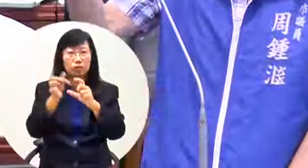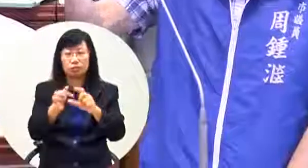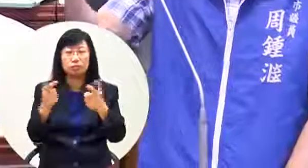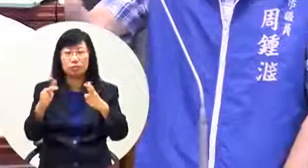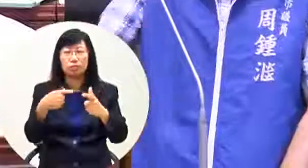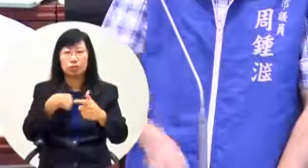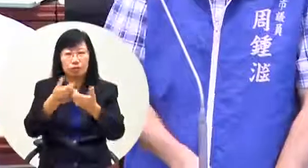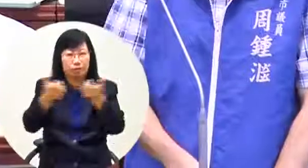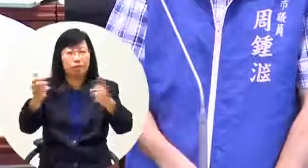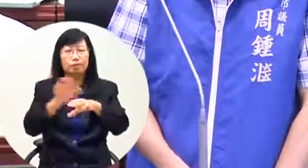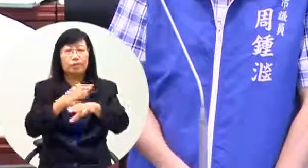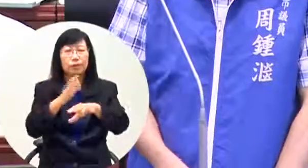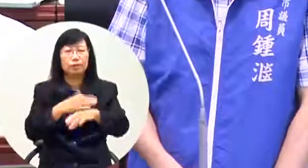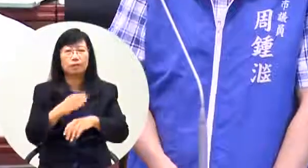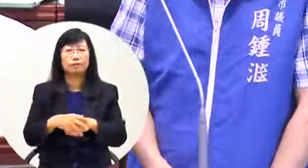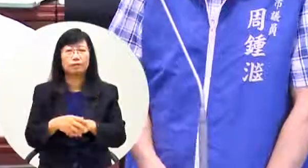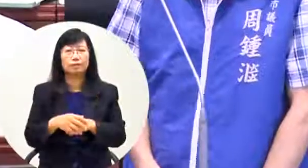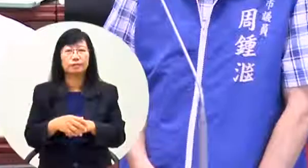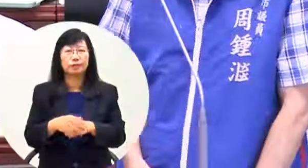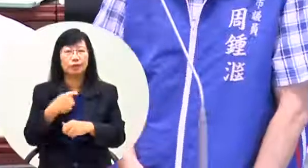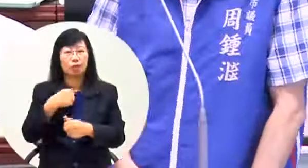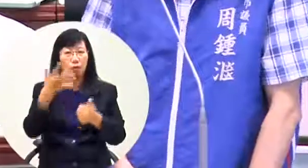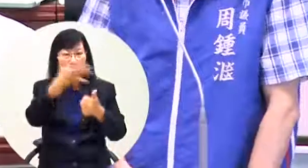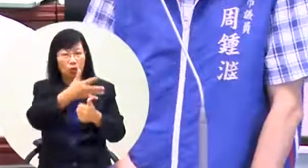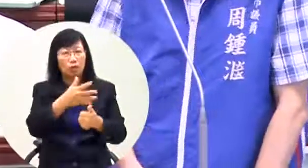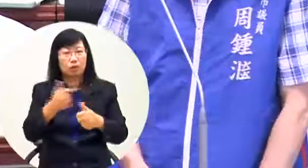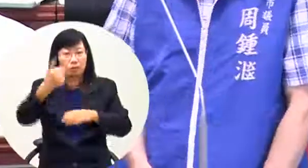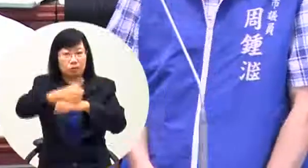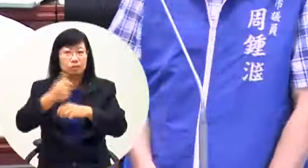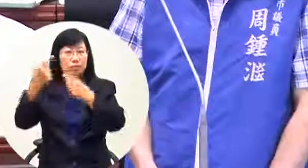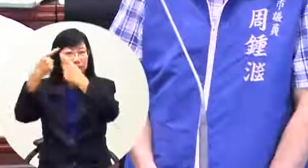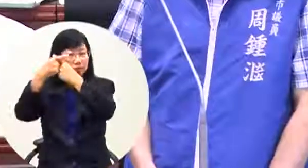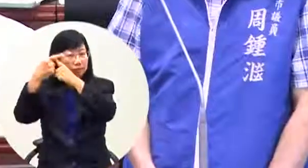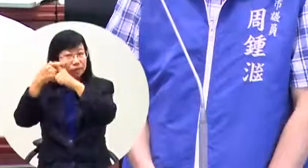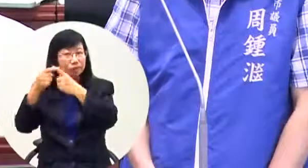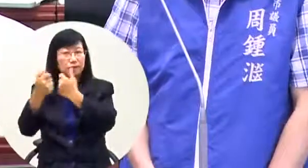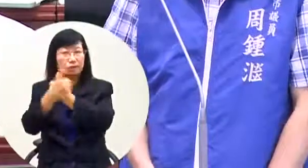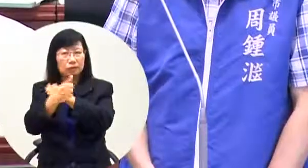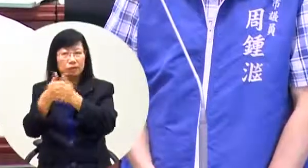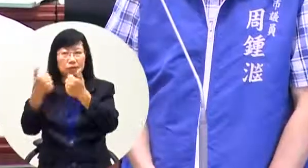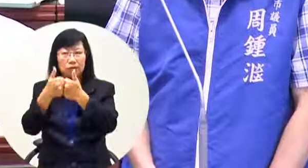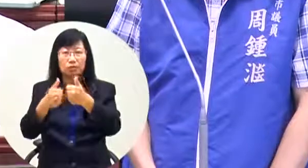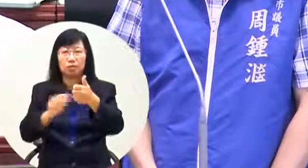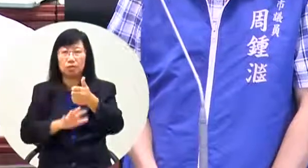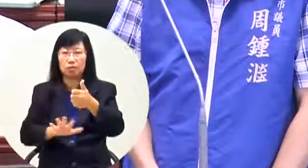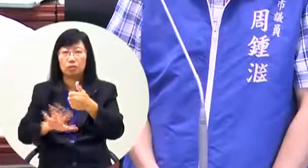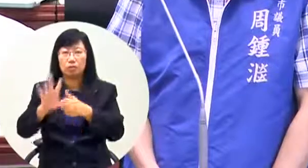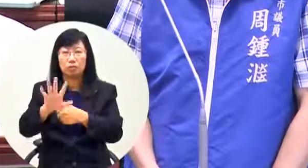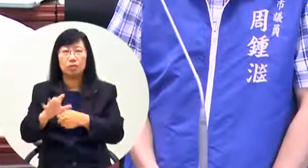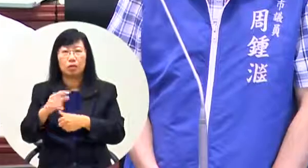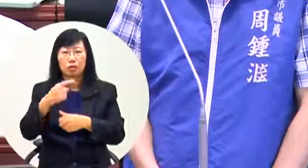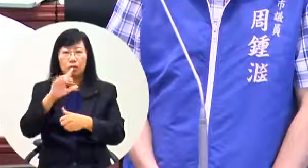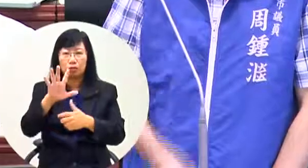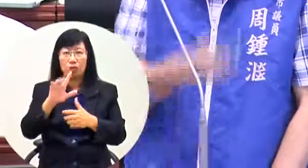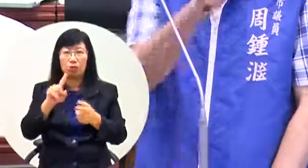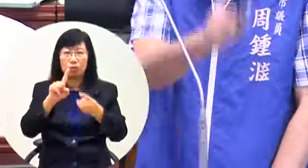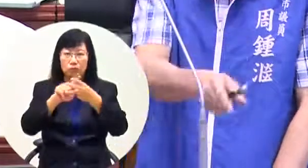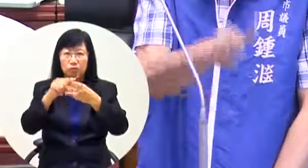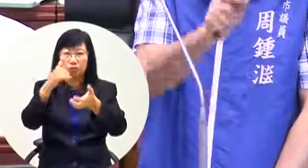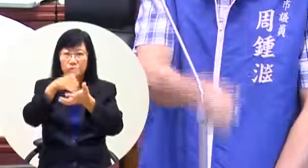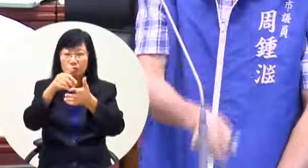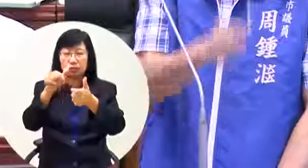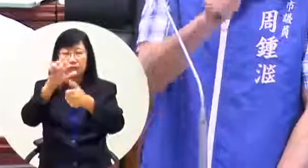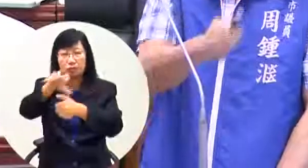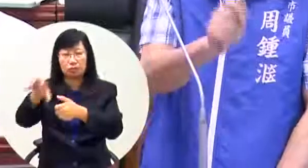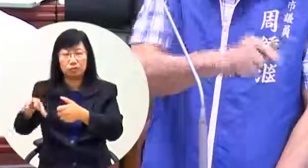分。 我刚 其实讲到一半了，主计处其实都有协助教育局在做一些未来人口数跟学童数的这一个